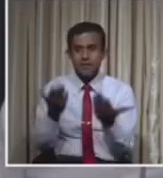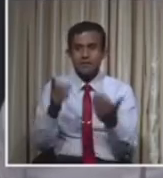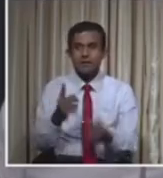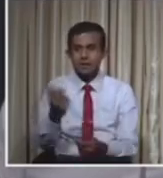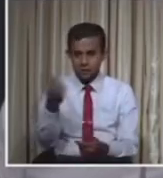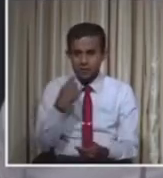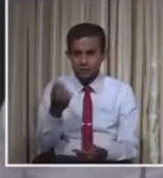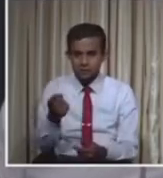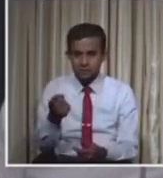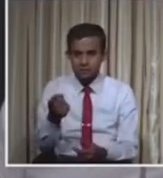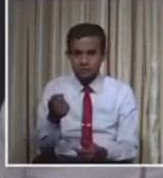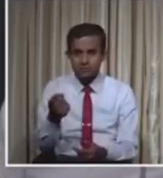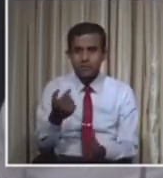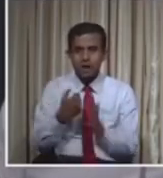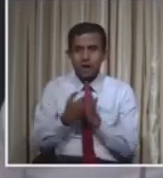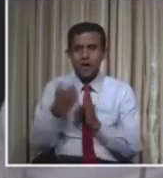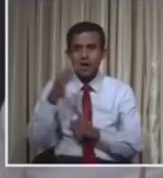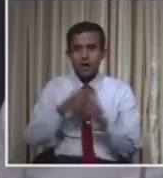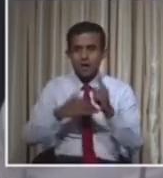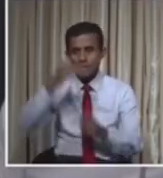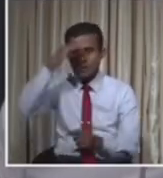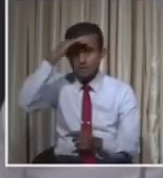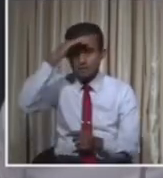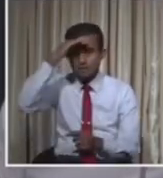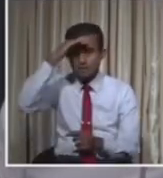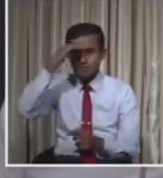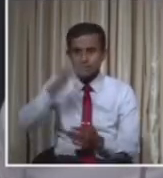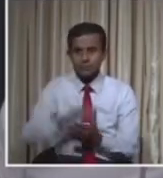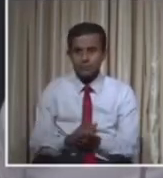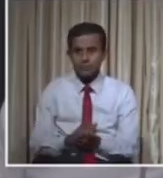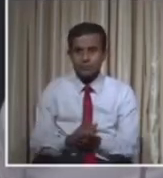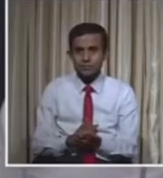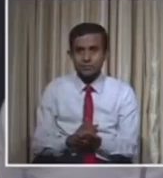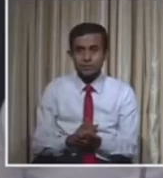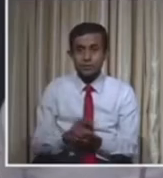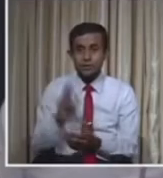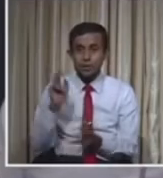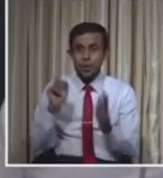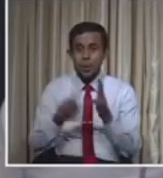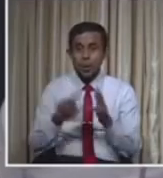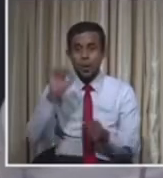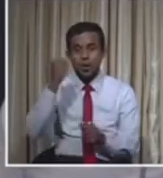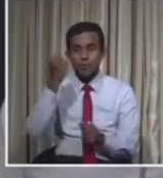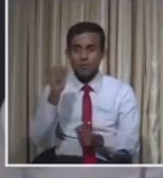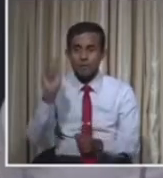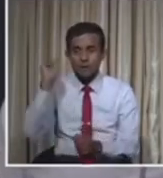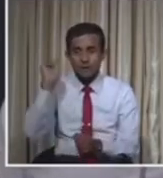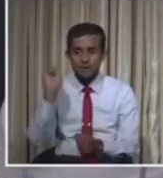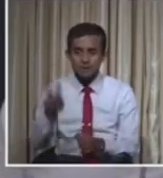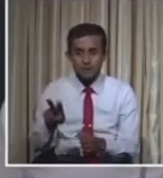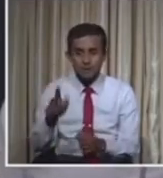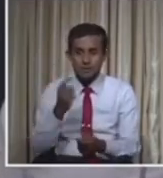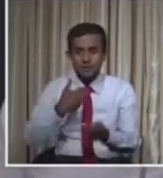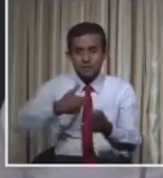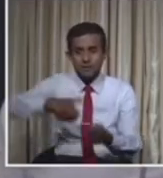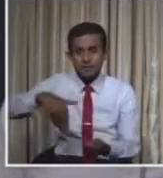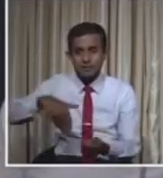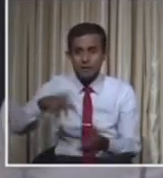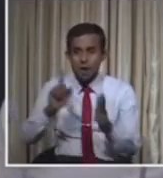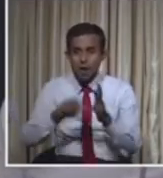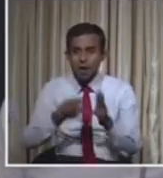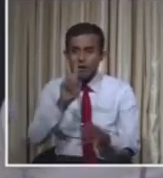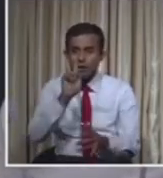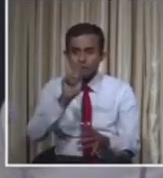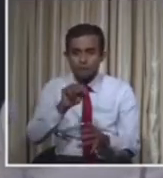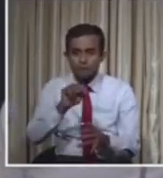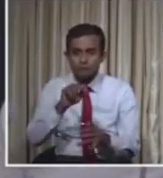කිව්වා කරු කතානායකතුමනි ඕවර් 50ක මැච් එකක් ගහන්න ගත්තම ඕවර් 20ක්